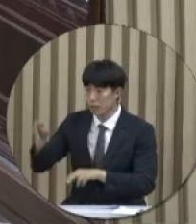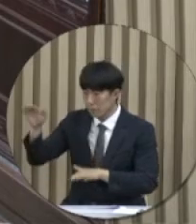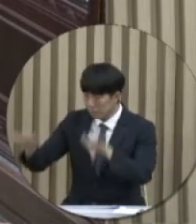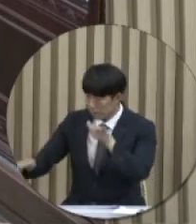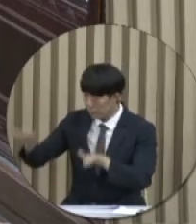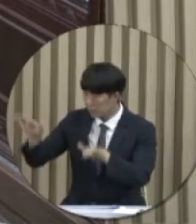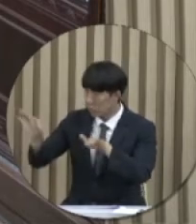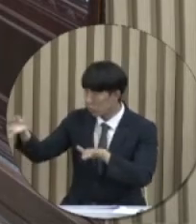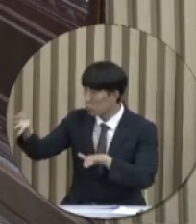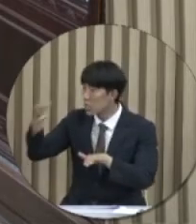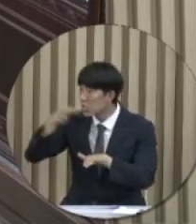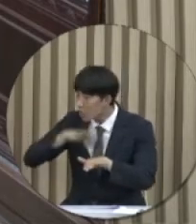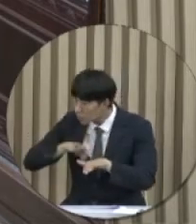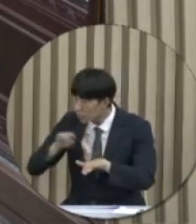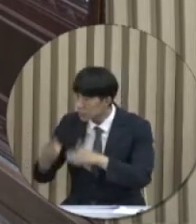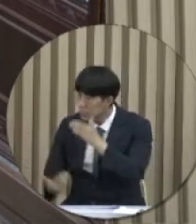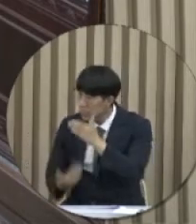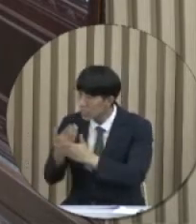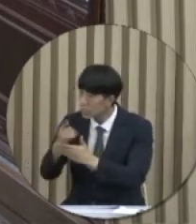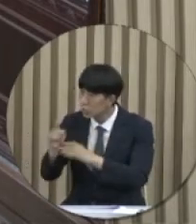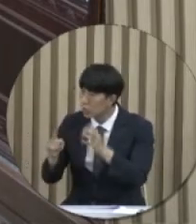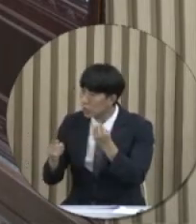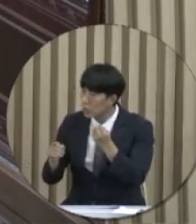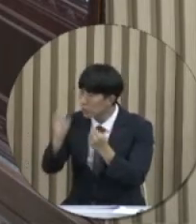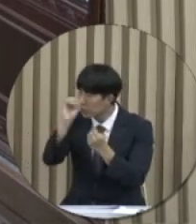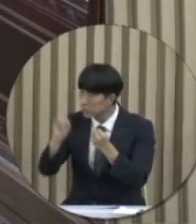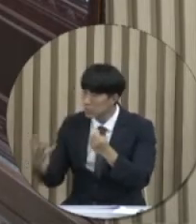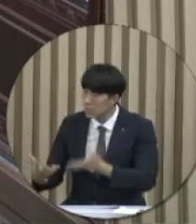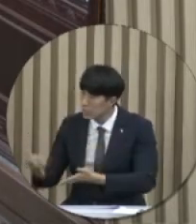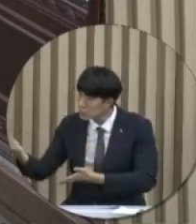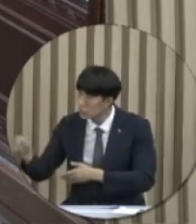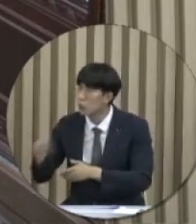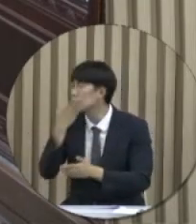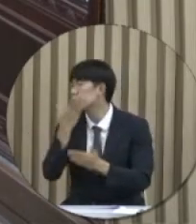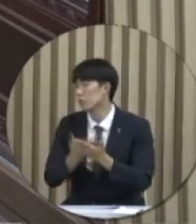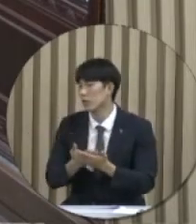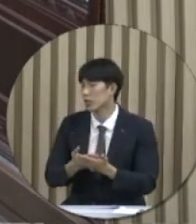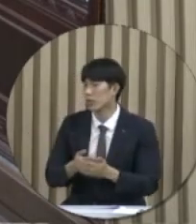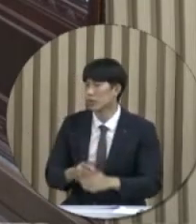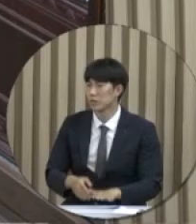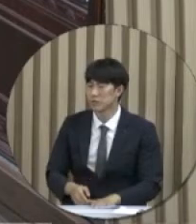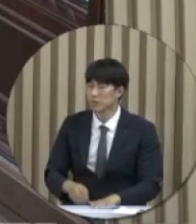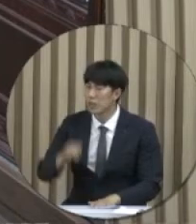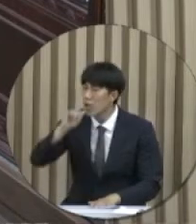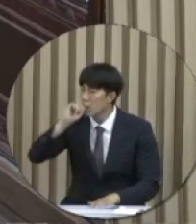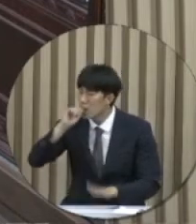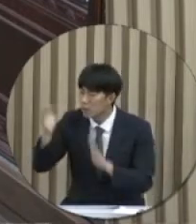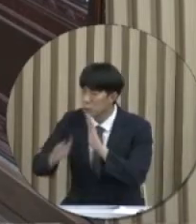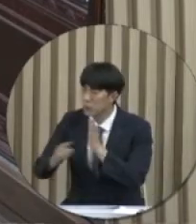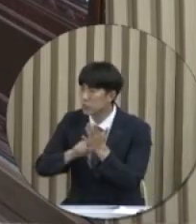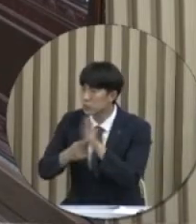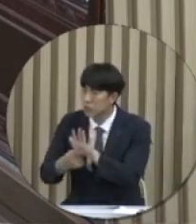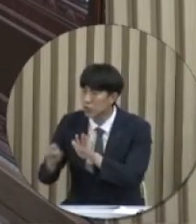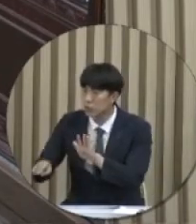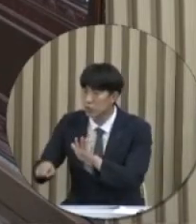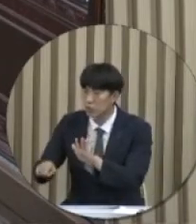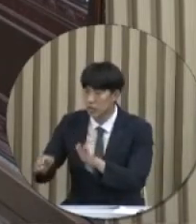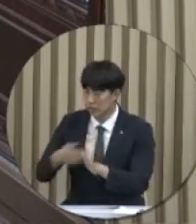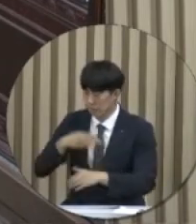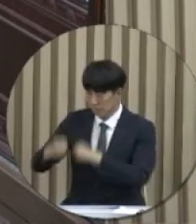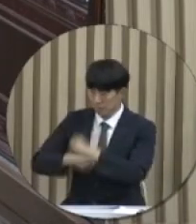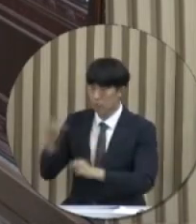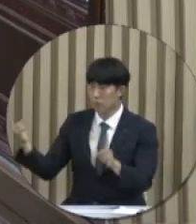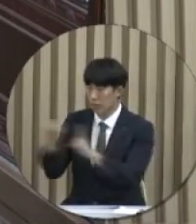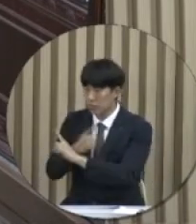퍼센트를 가지고 갈까가 매우 중요하다고 생각합니다. 그럼 우리가 절대 농지를 시에서 용도 변경으로 변경해서 아파트를 짓게